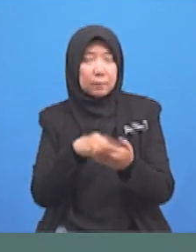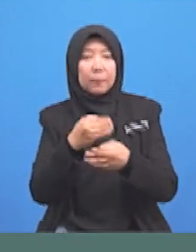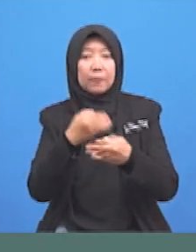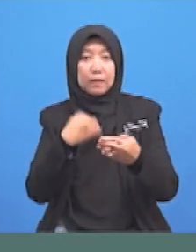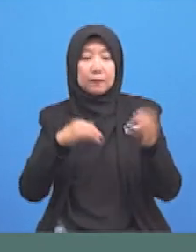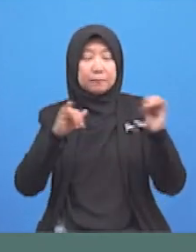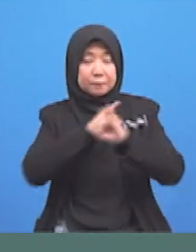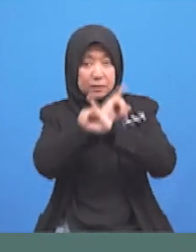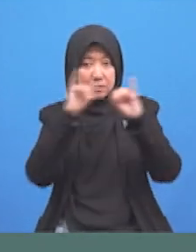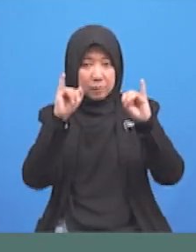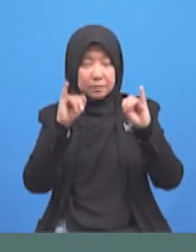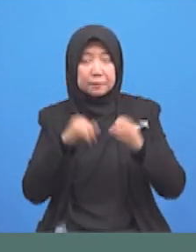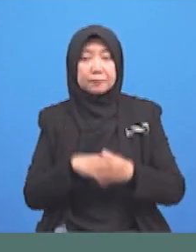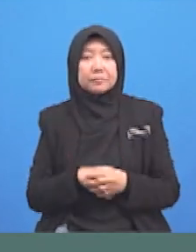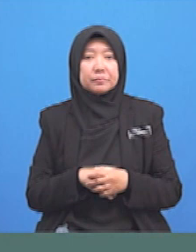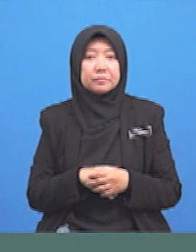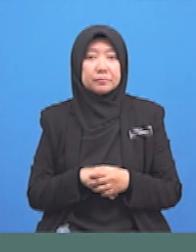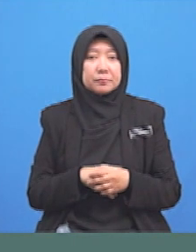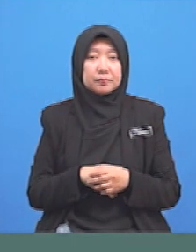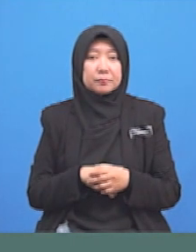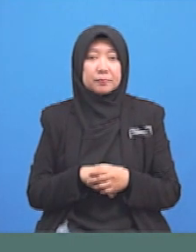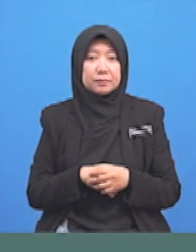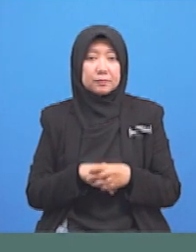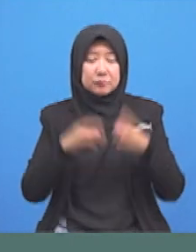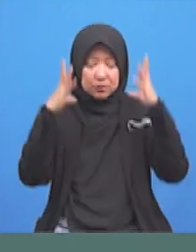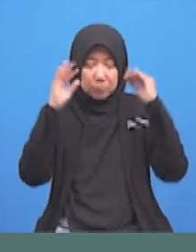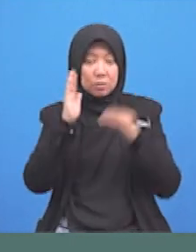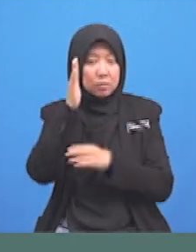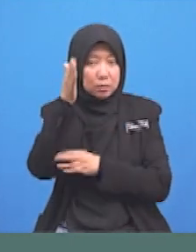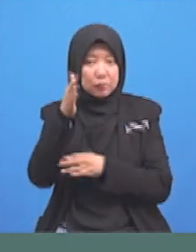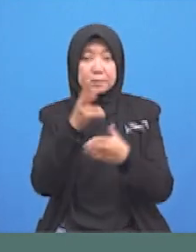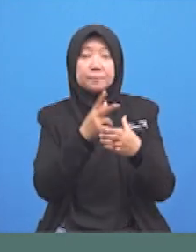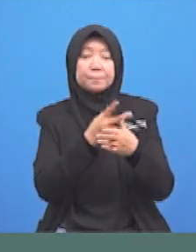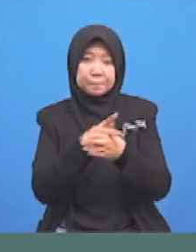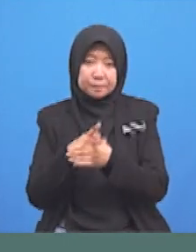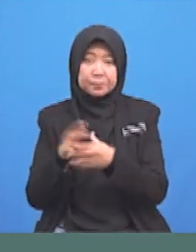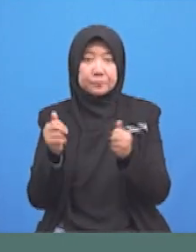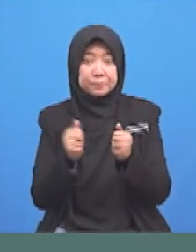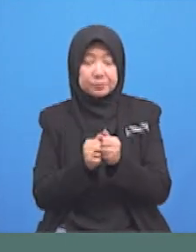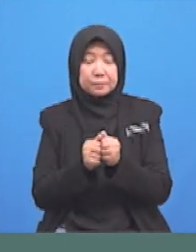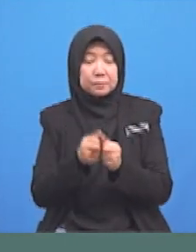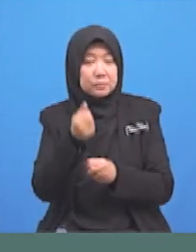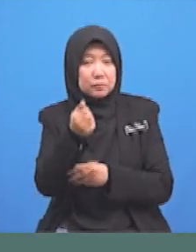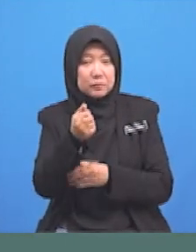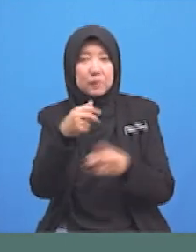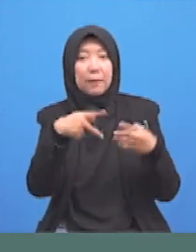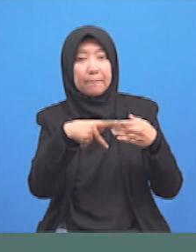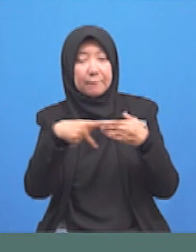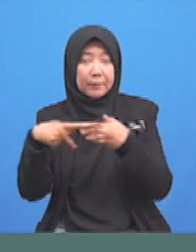lebih lanjut tentang pembentukan durbar ini, cikgu akan berkongsi dengan kamu panduan